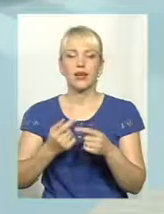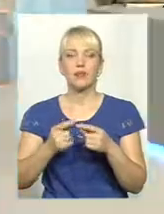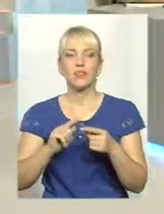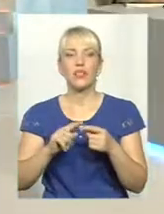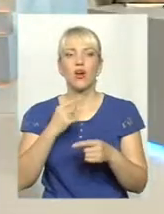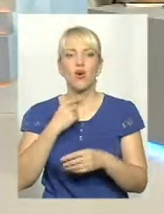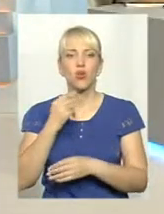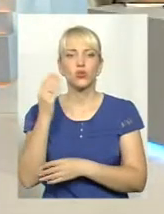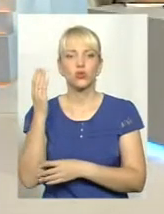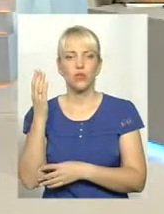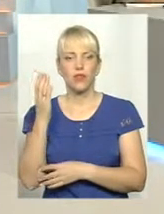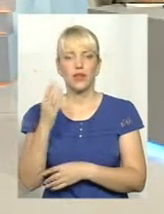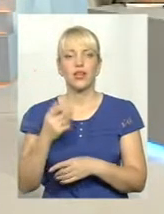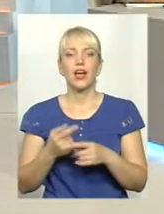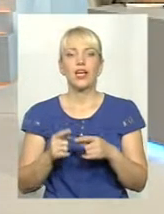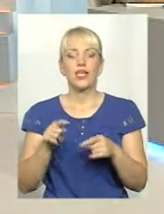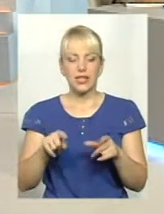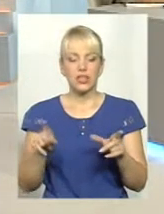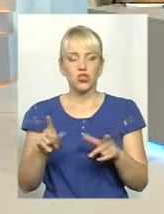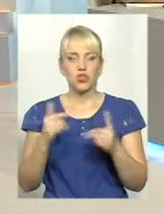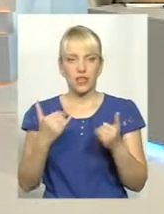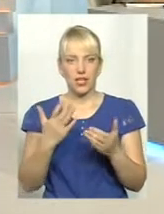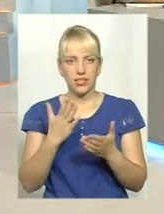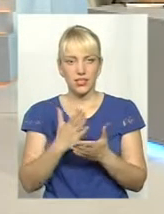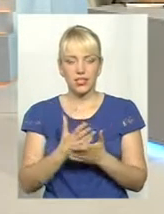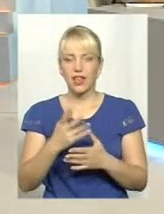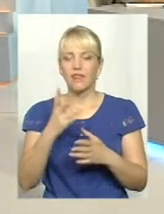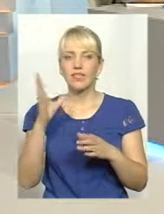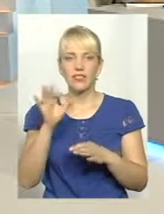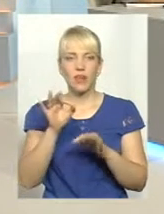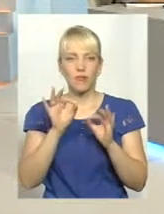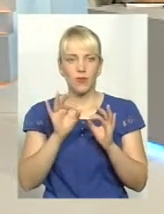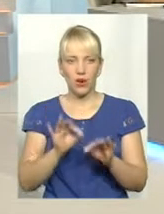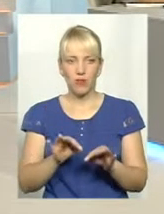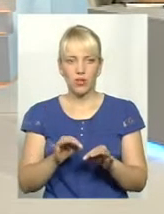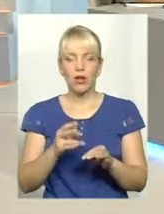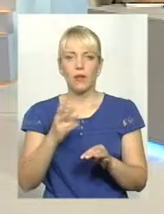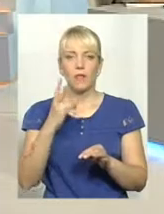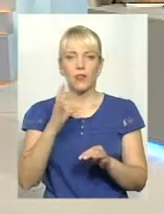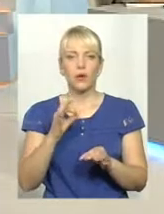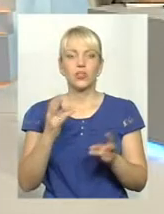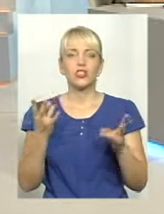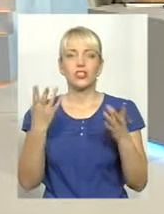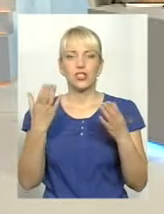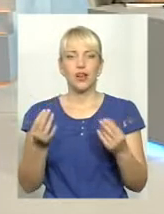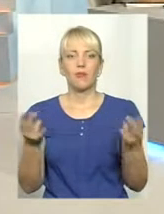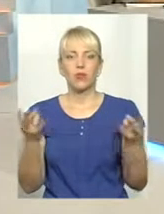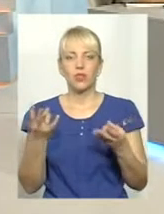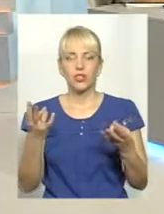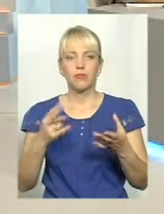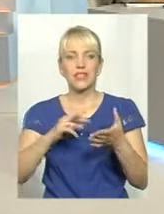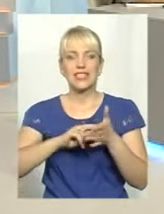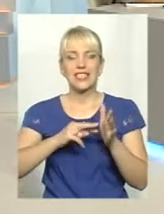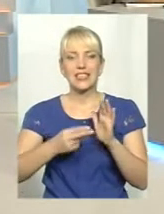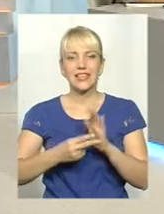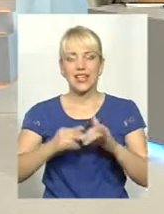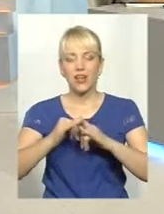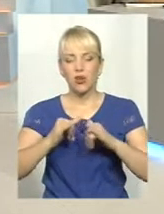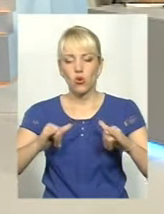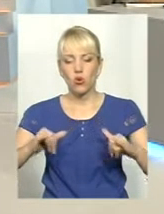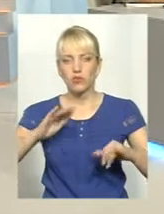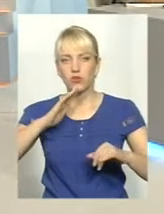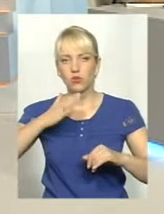мій погляд, це має бути кілька етапів. Перше – це експертна розробка варіантів, що вже зроблено. Ось і другий етап – це